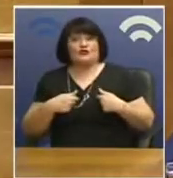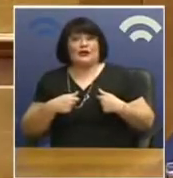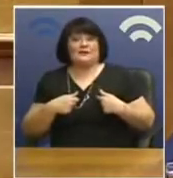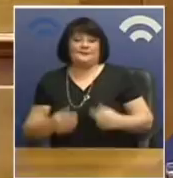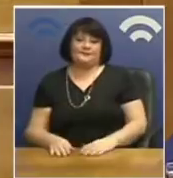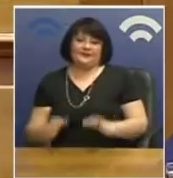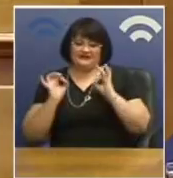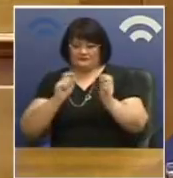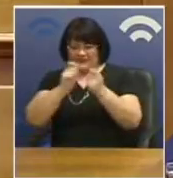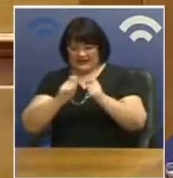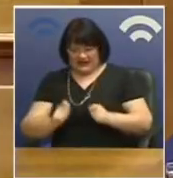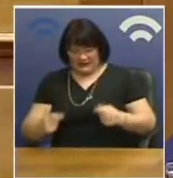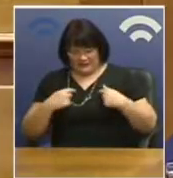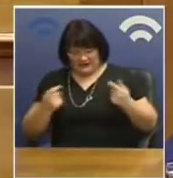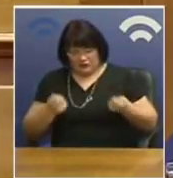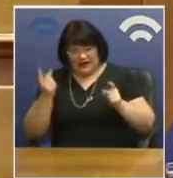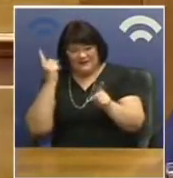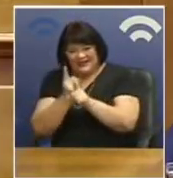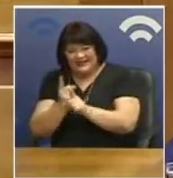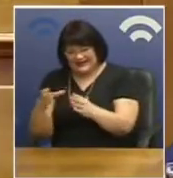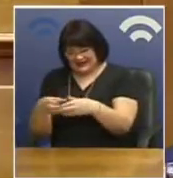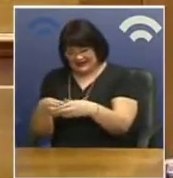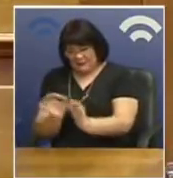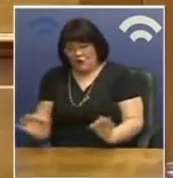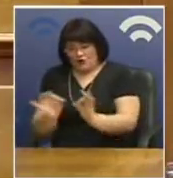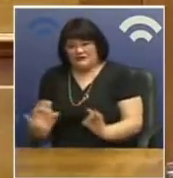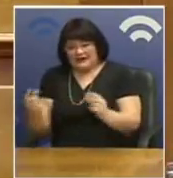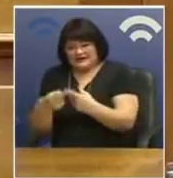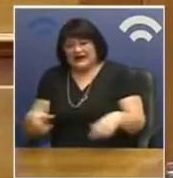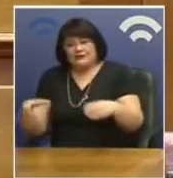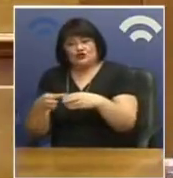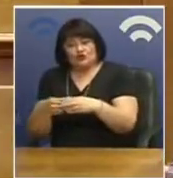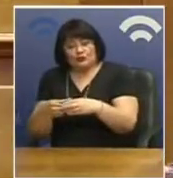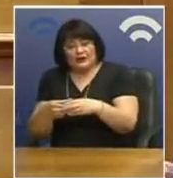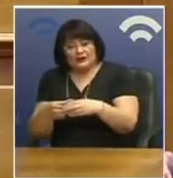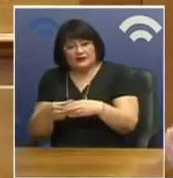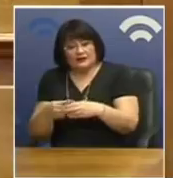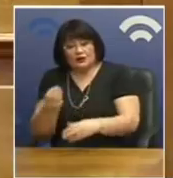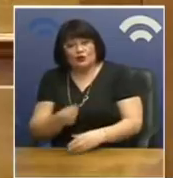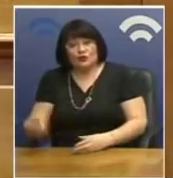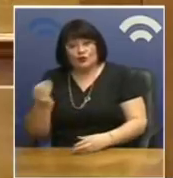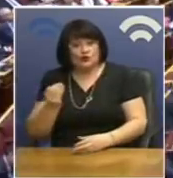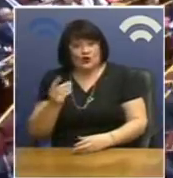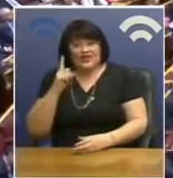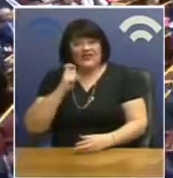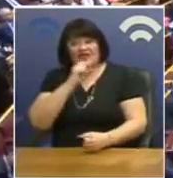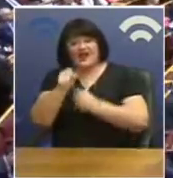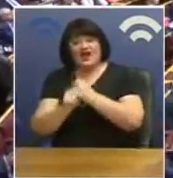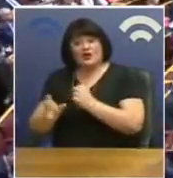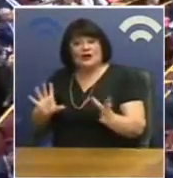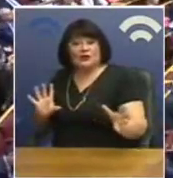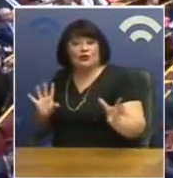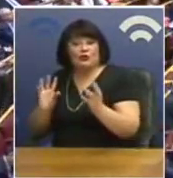αυτή εργάστηκε μια ειδική νομοπαρουσιαστική επιτροπή για διάστημα μεγαλύτερο των 10 ετών. Και τα μέλη